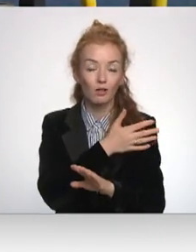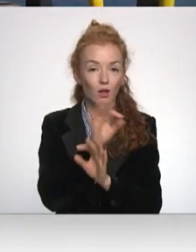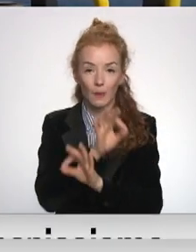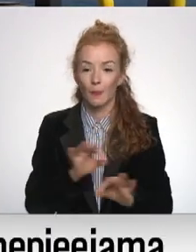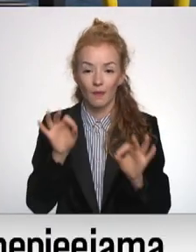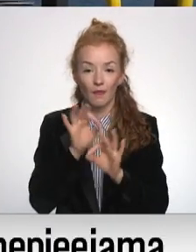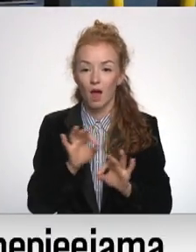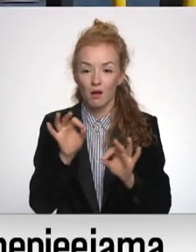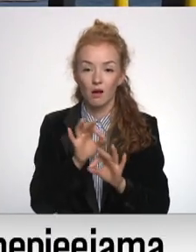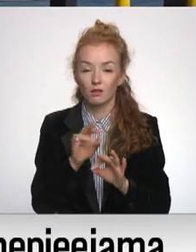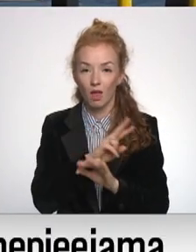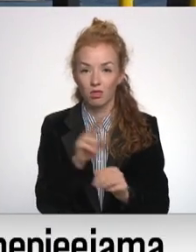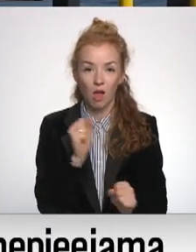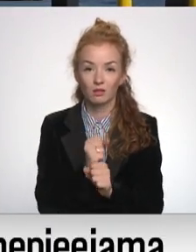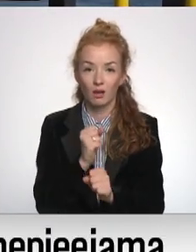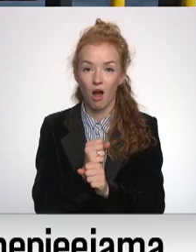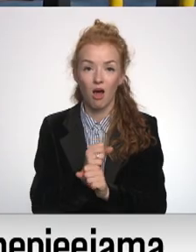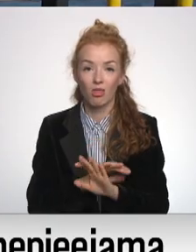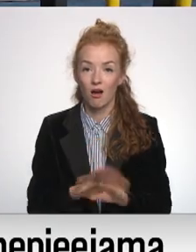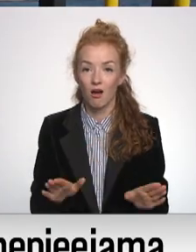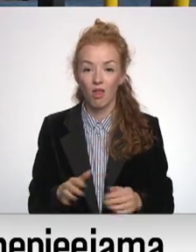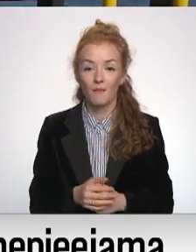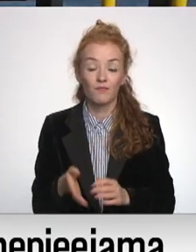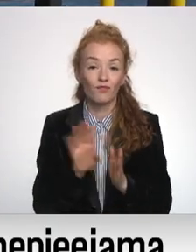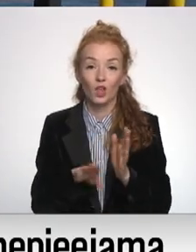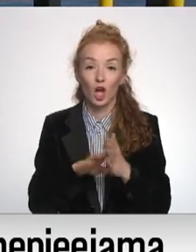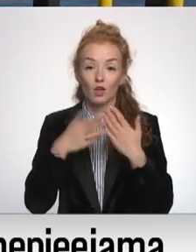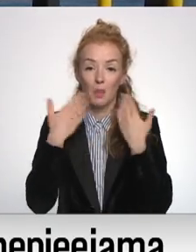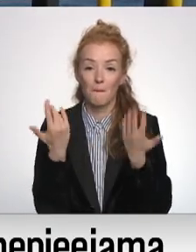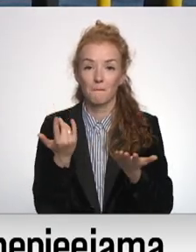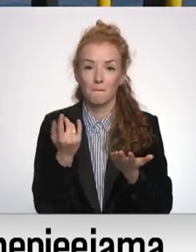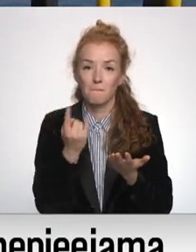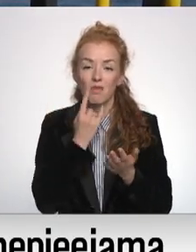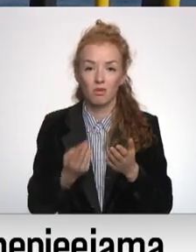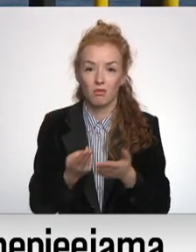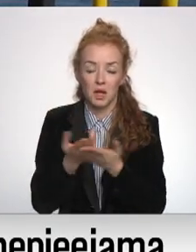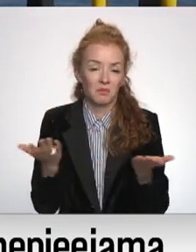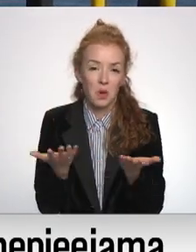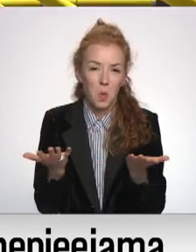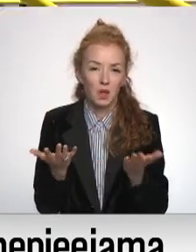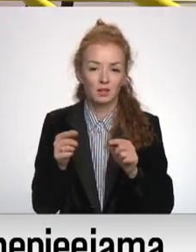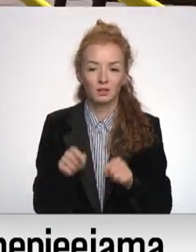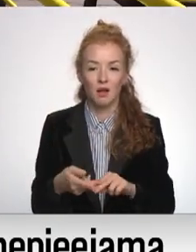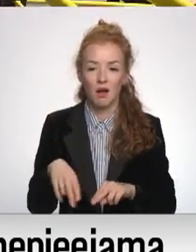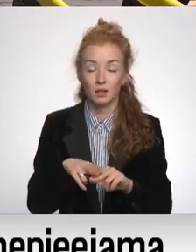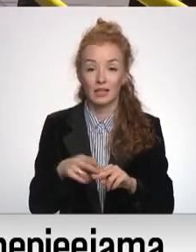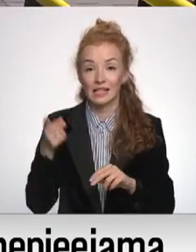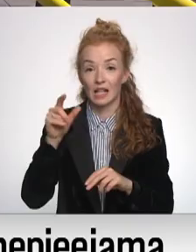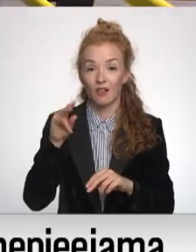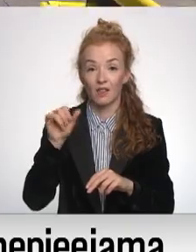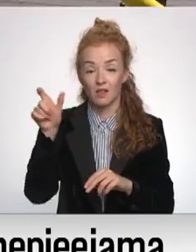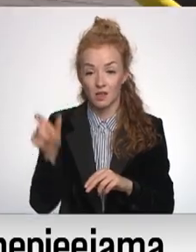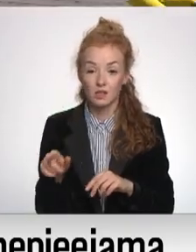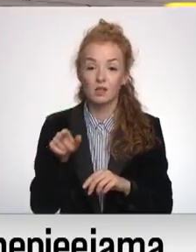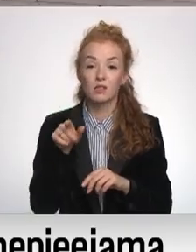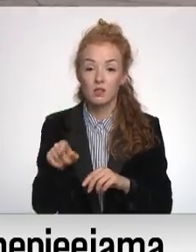nekas nedarbojās. Vienkārši nebija baterija laikam vai kaut kas tam līdzīgs. Silvijai iekārtu